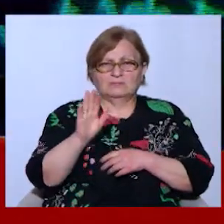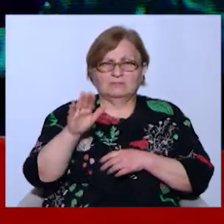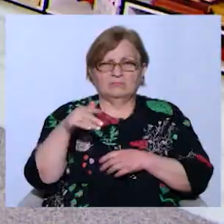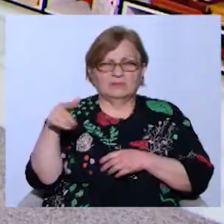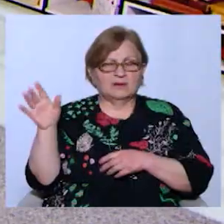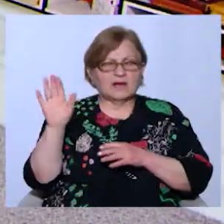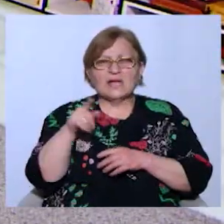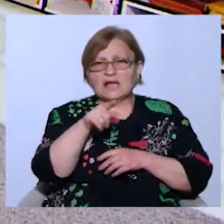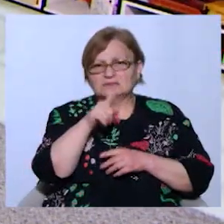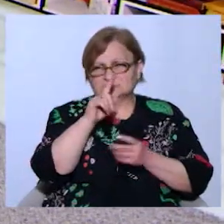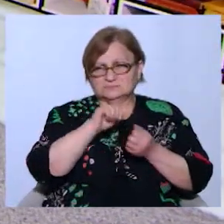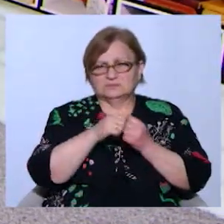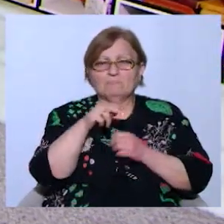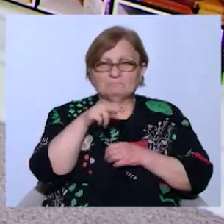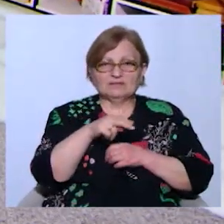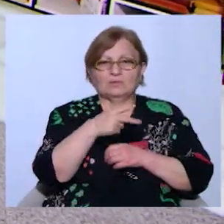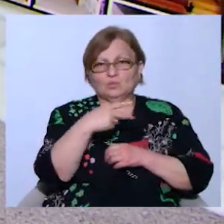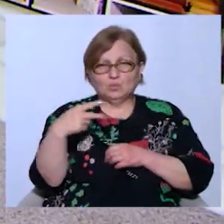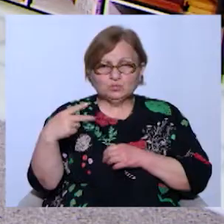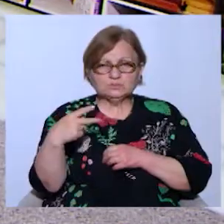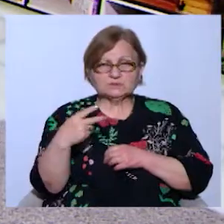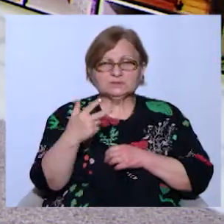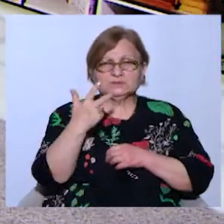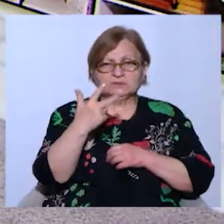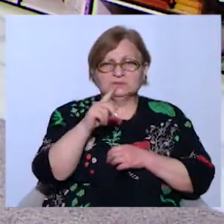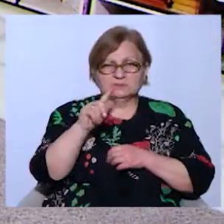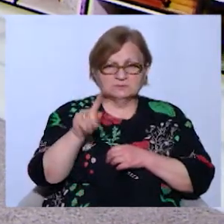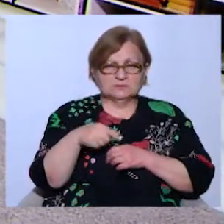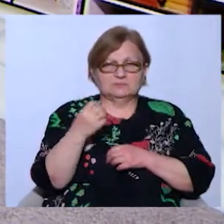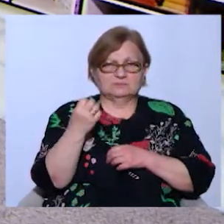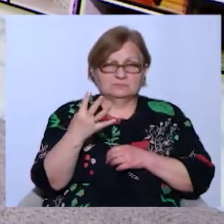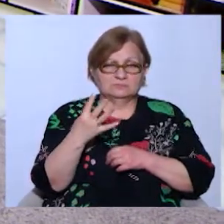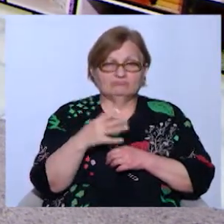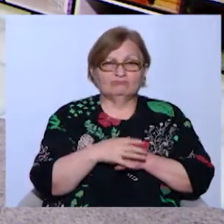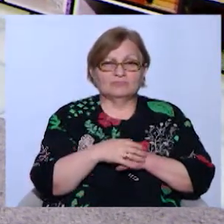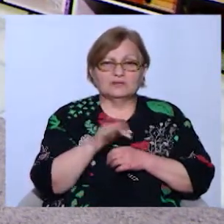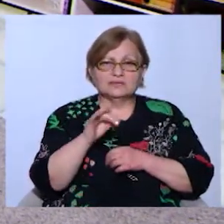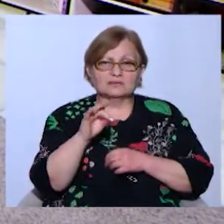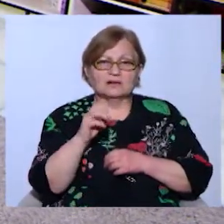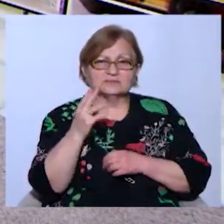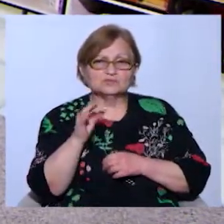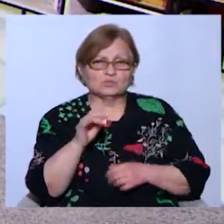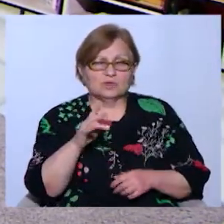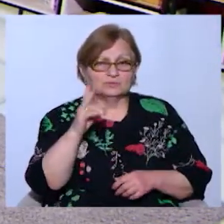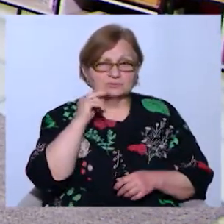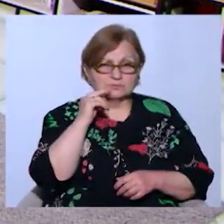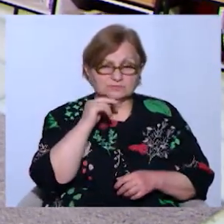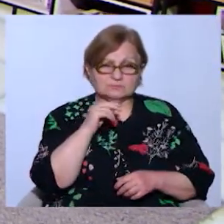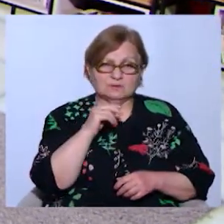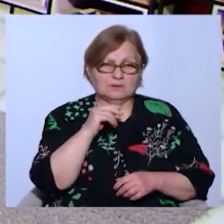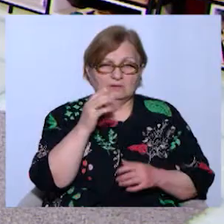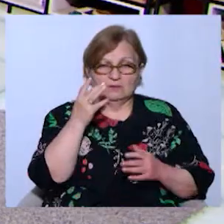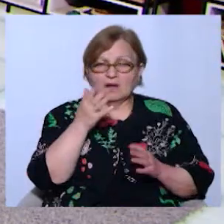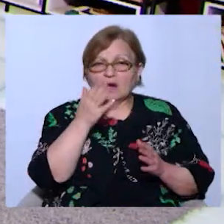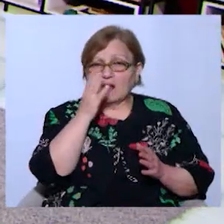მაგრამ ამას თავი დავანებოთ. პი არის ირაციონალური რიცხვი და გაინტერესებს რა არის ირაციონალური რიცხვი, ხო? არ გამოტოვოთ. არც